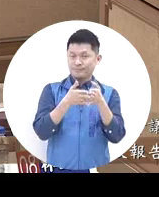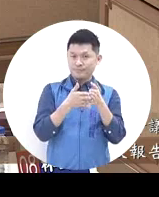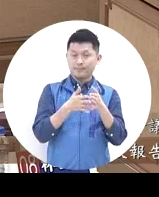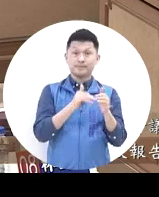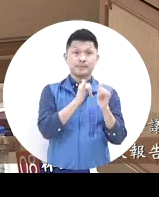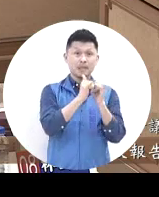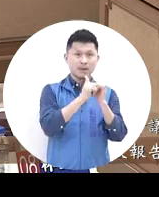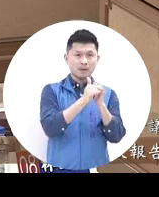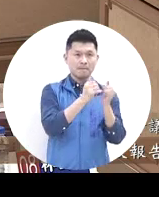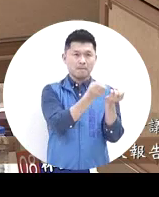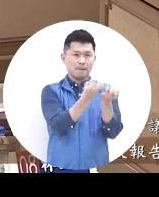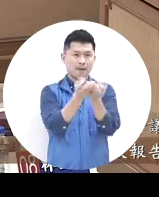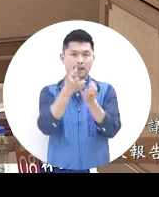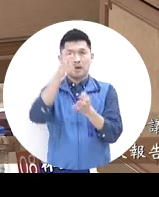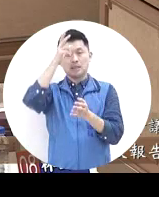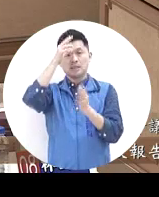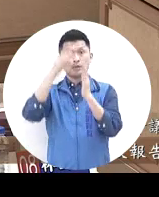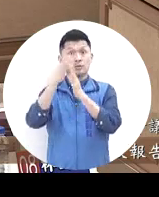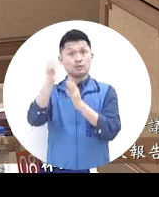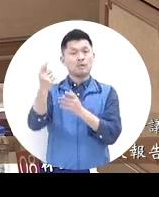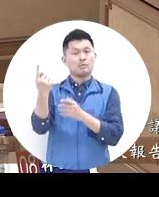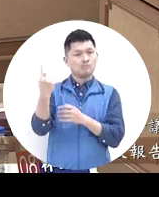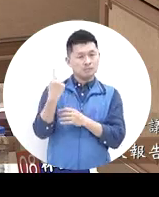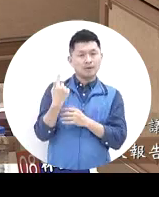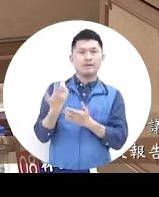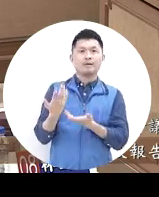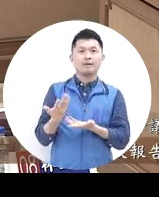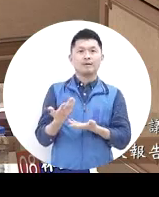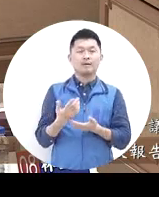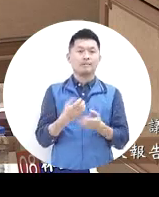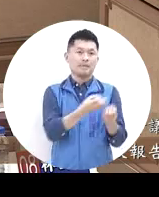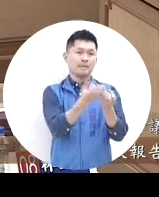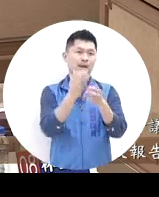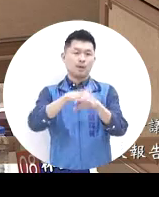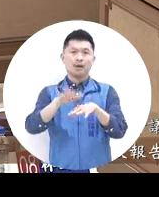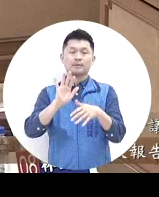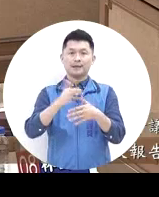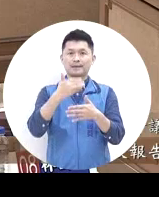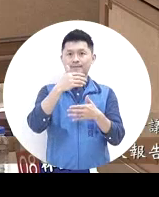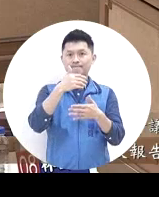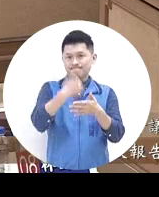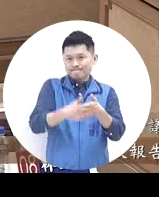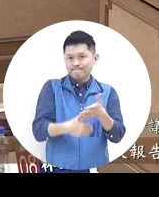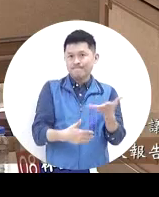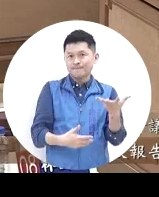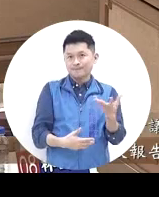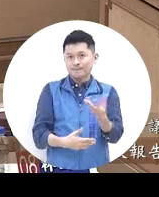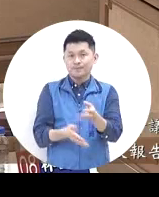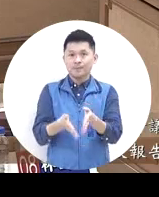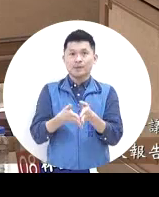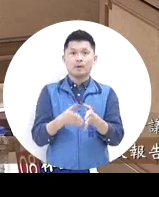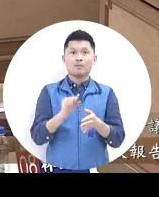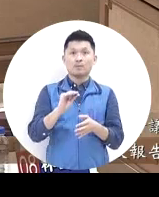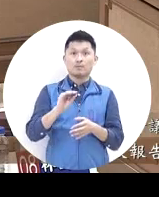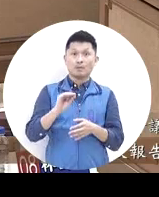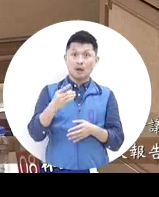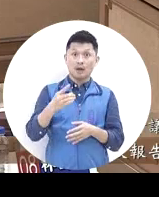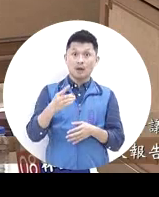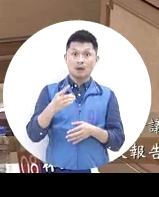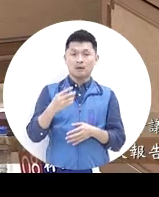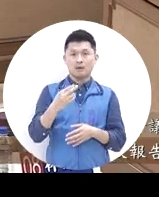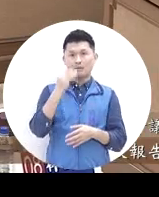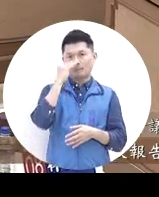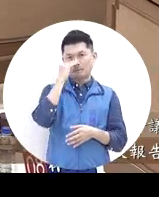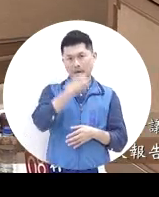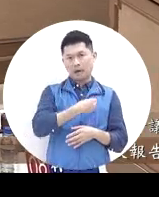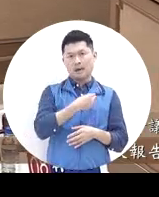警察局局长一起啦，一定会发生，只是我们把伤害降到最低哈。但是我今天很不幸的是，因为有一